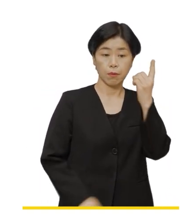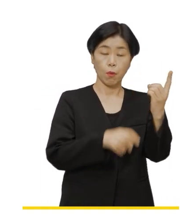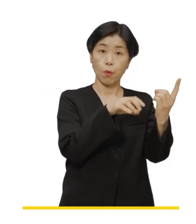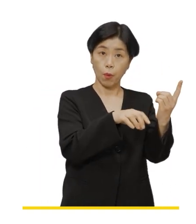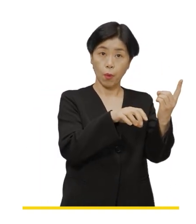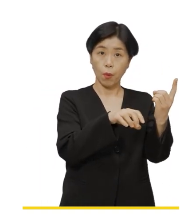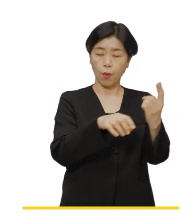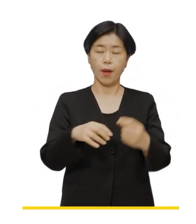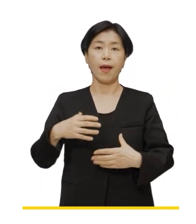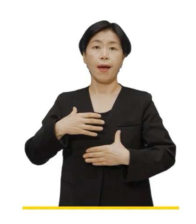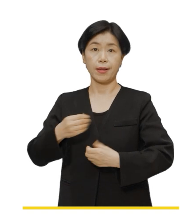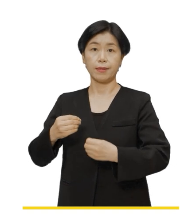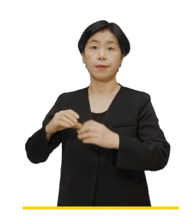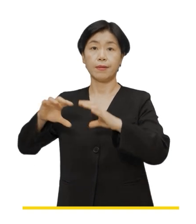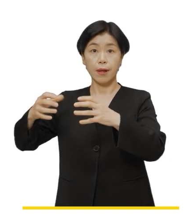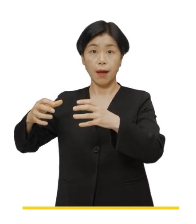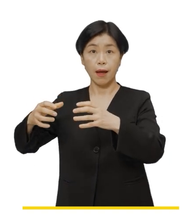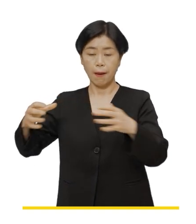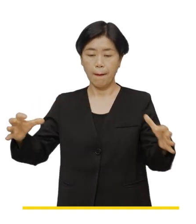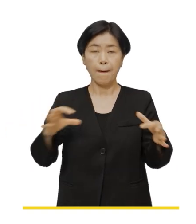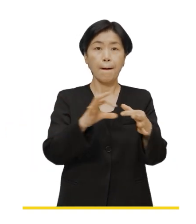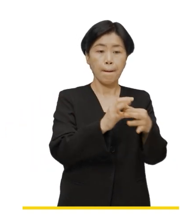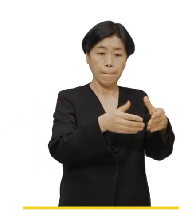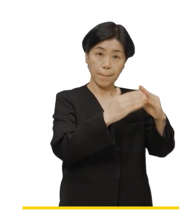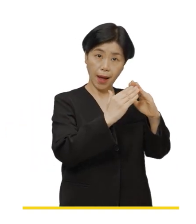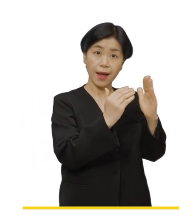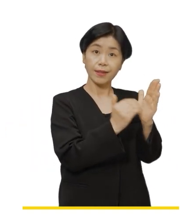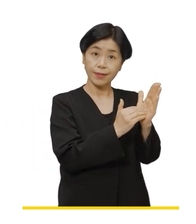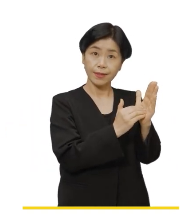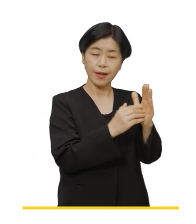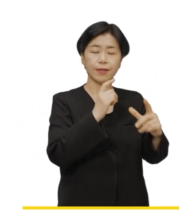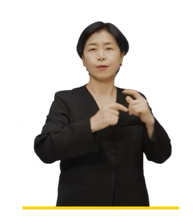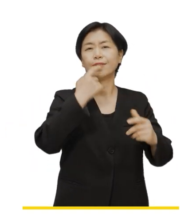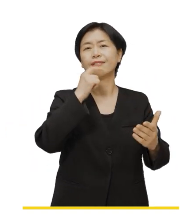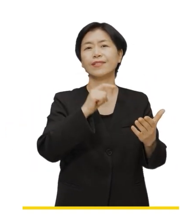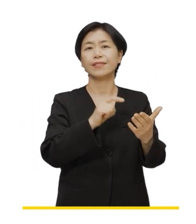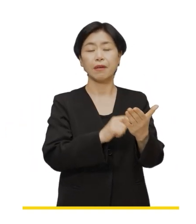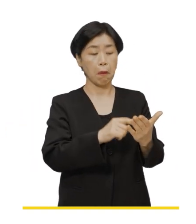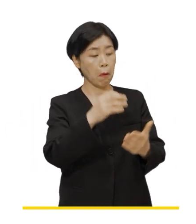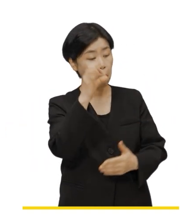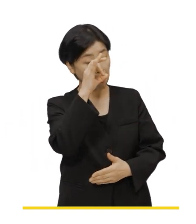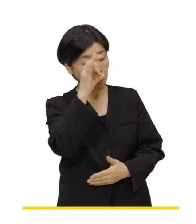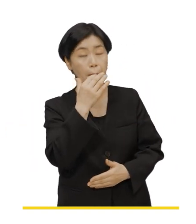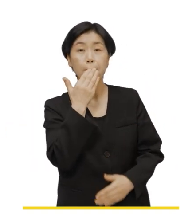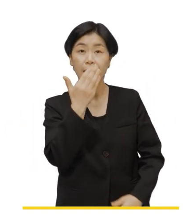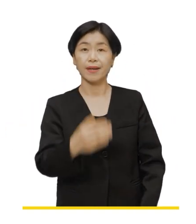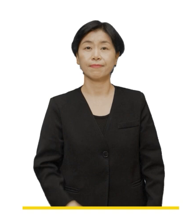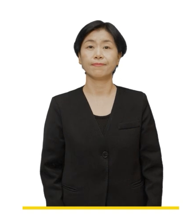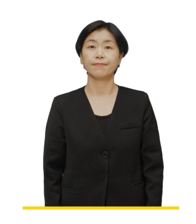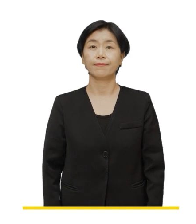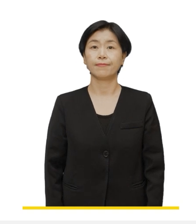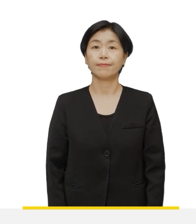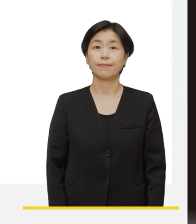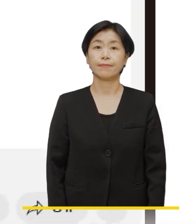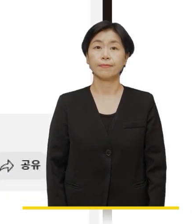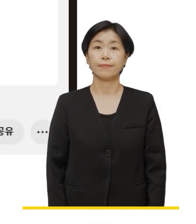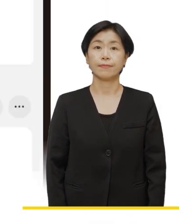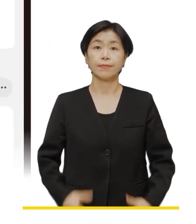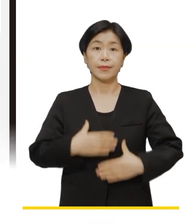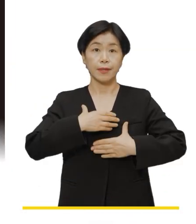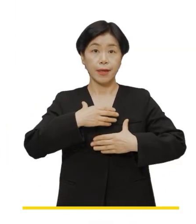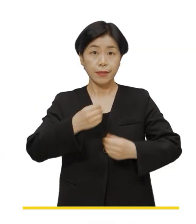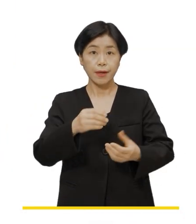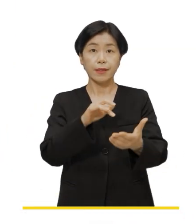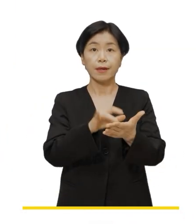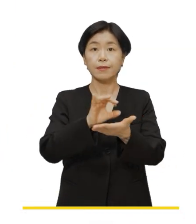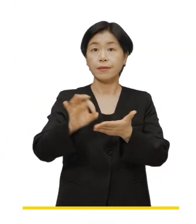스마트폰에 의약품 안전나라 바로가기를 설치하면 더 쉽게 안전정보를 찾을 수 있어요. 안전한